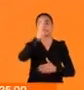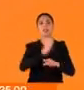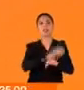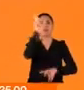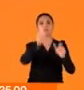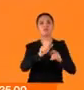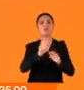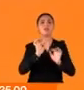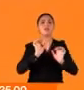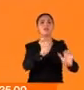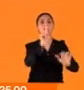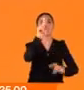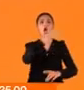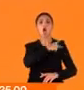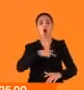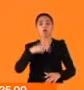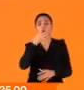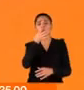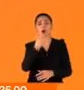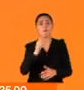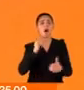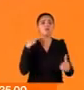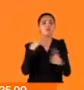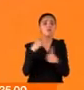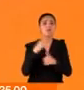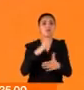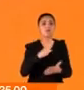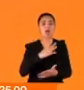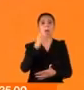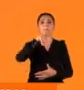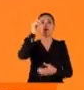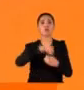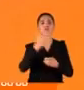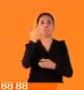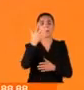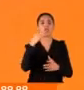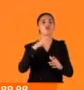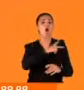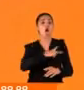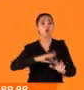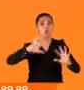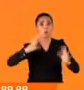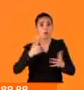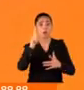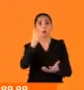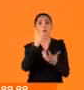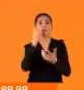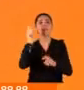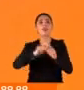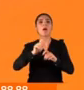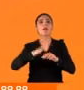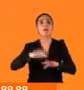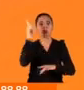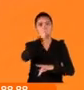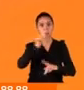otobüs haberlerini ekranlarınıza getiriyoruz. Ama aynı günde 5 otobüsün birden bozulması akıllara sebebi bakımsızlık mı sorusunu